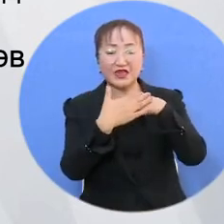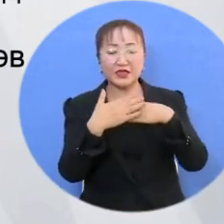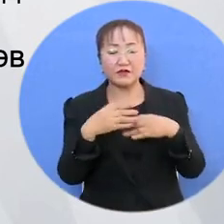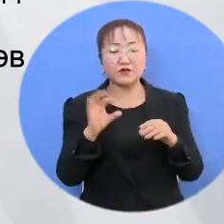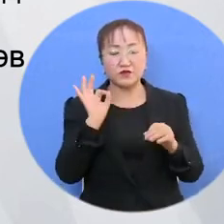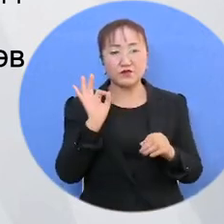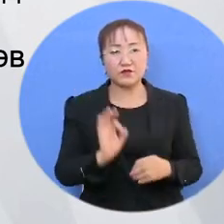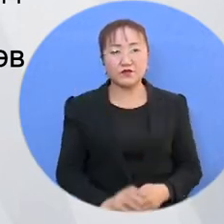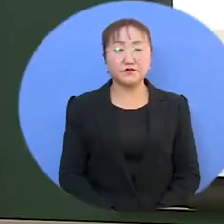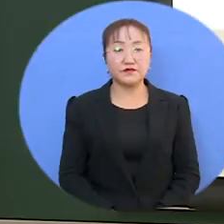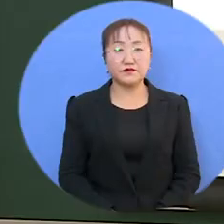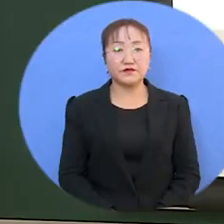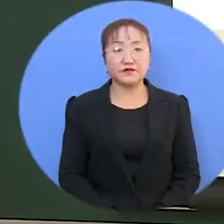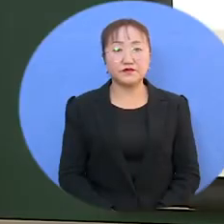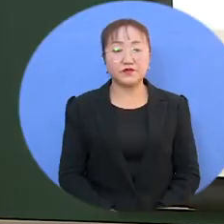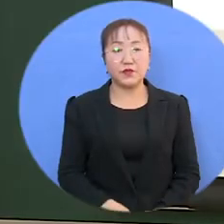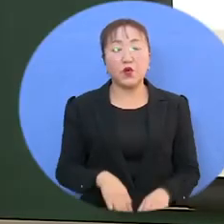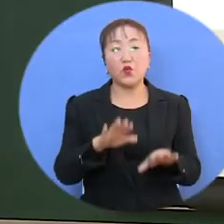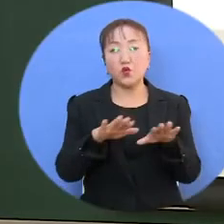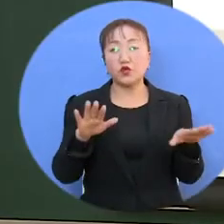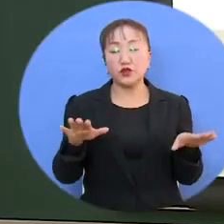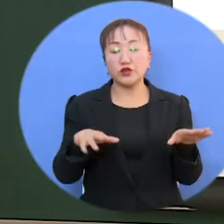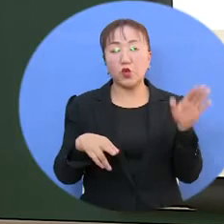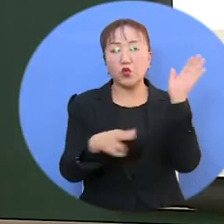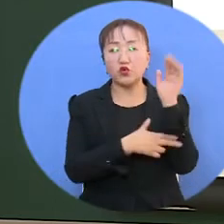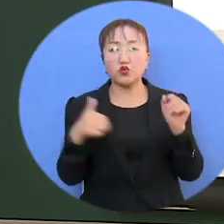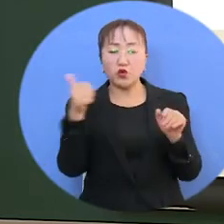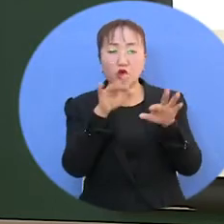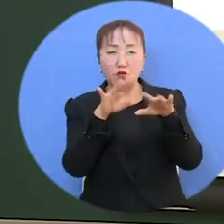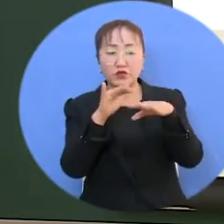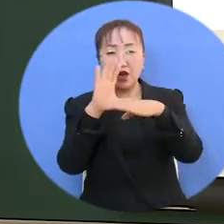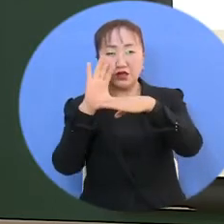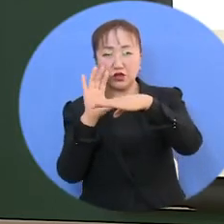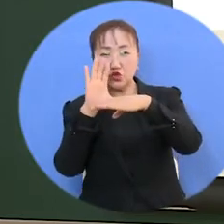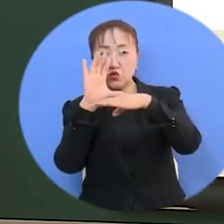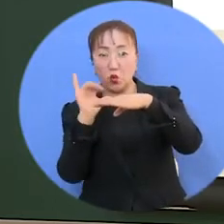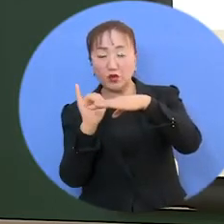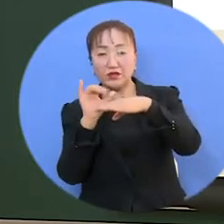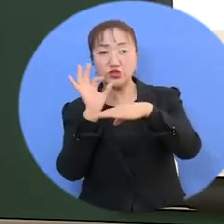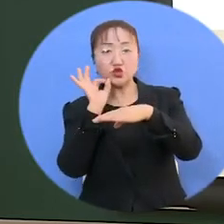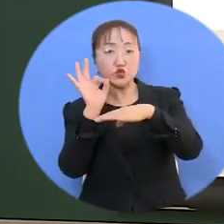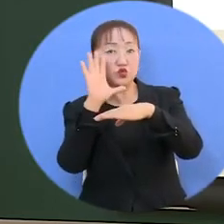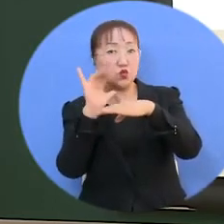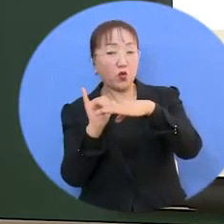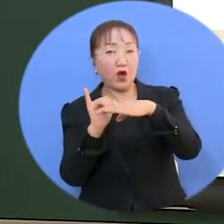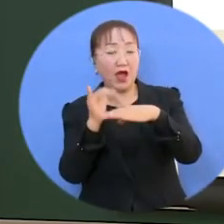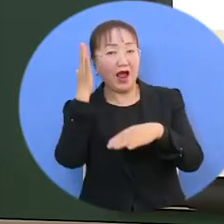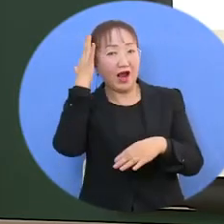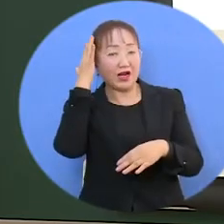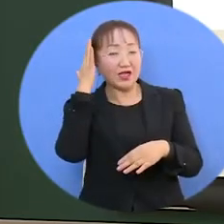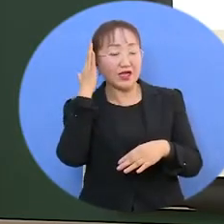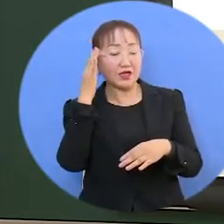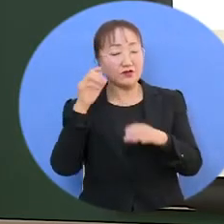аа. За хүүхдүүд өдөр бүр компьютерийн ард суухдаа хэрхэн зөв суух нь зүйтэй болохыг